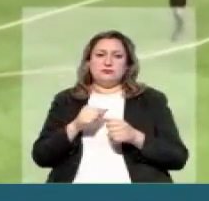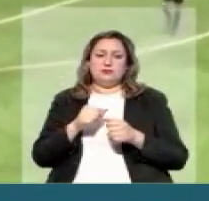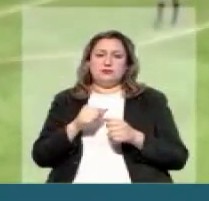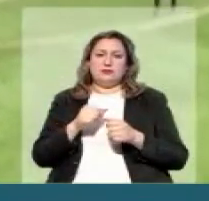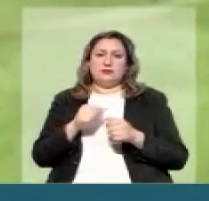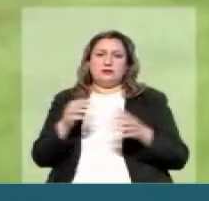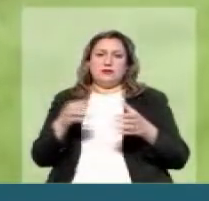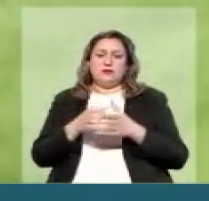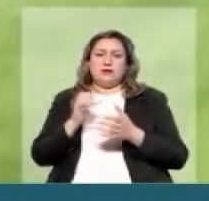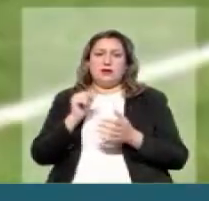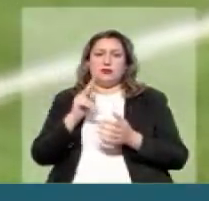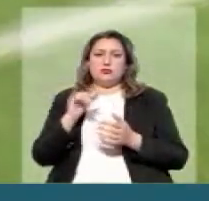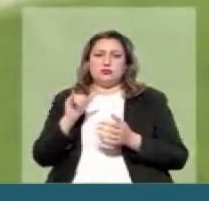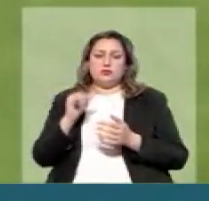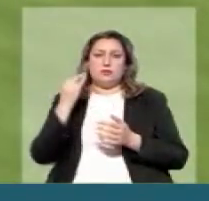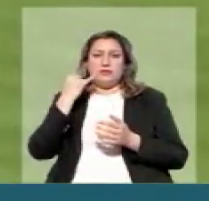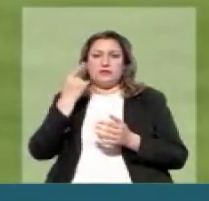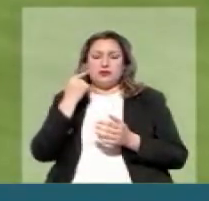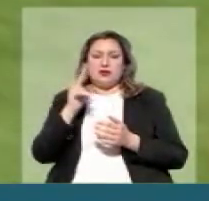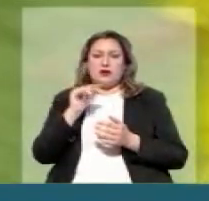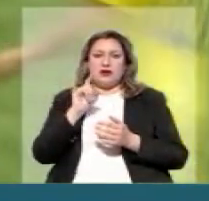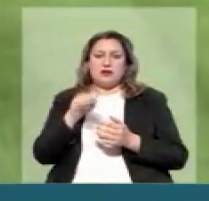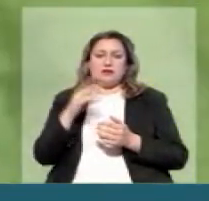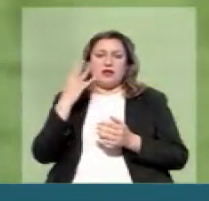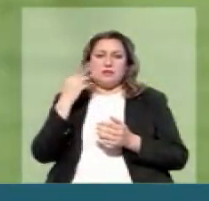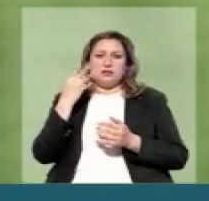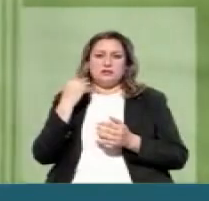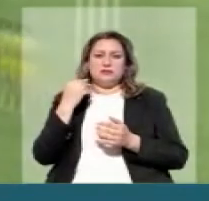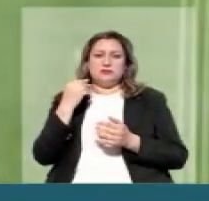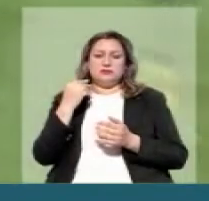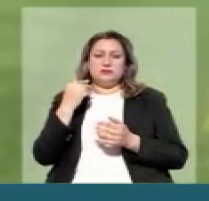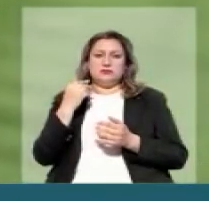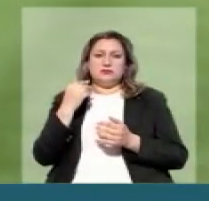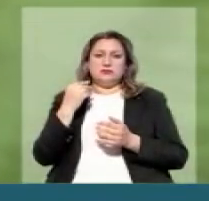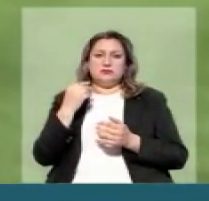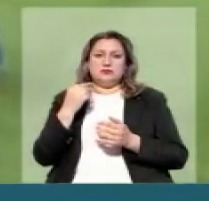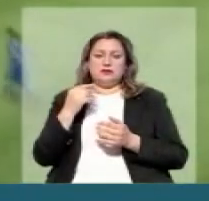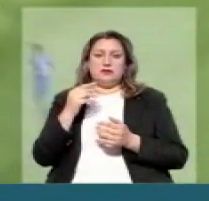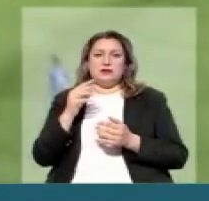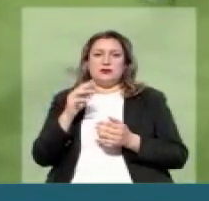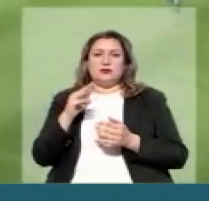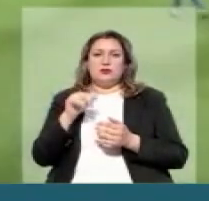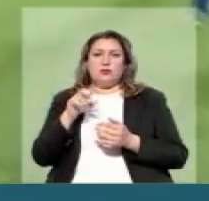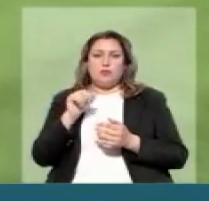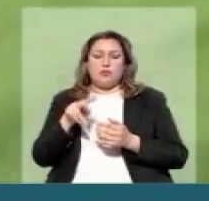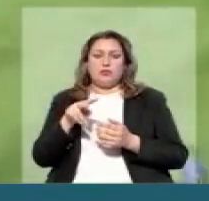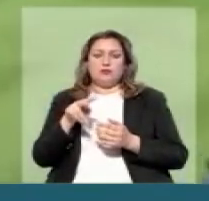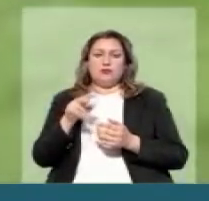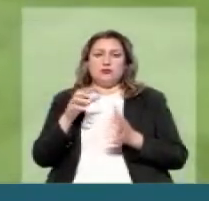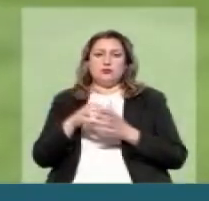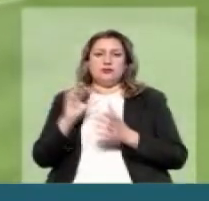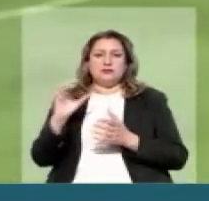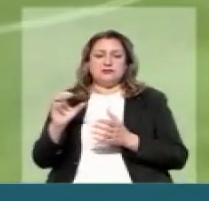Қайраты, С тобындағы Мақтарал мен Тобыл командалар түйіндеді. Ақсу және Қайрат командалары 1-1 есебіне қанағат білдірді. Ойын